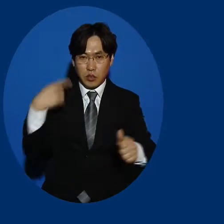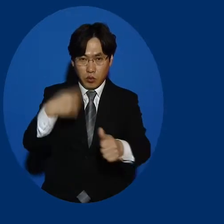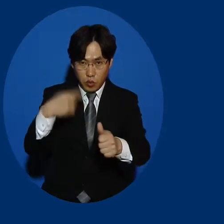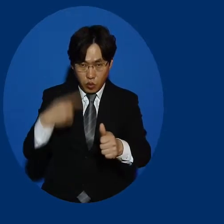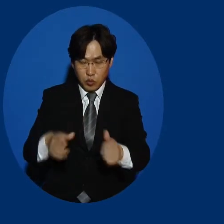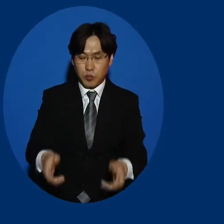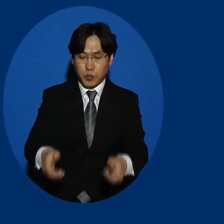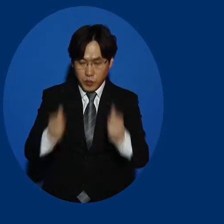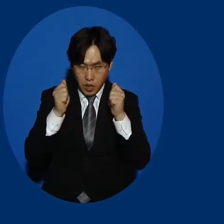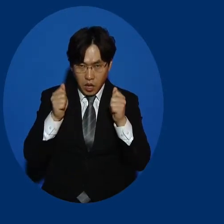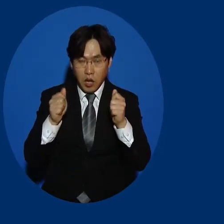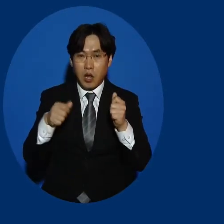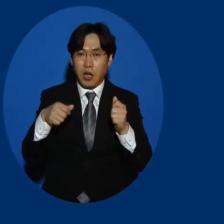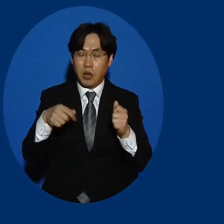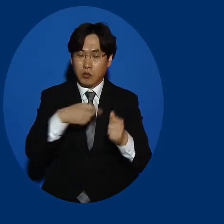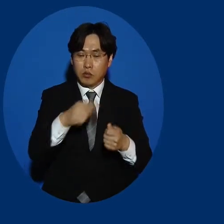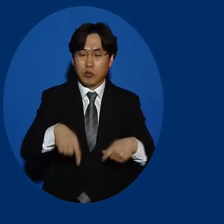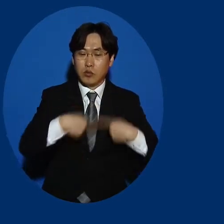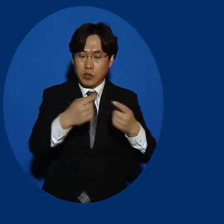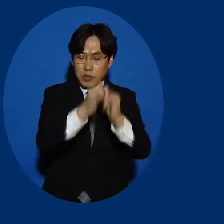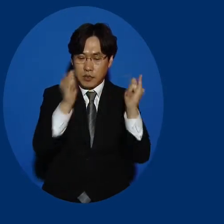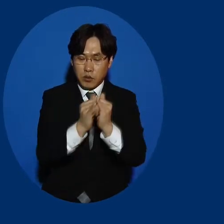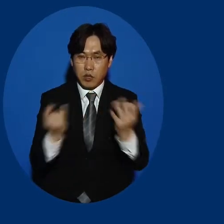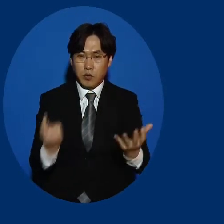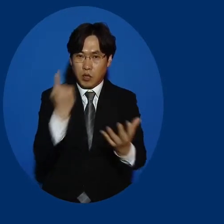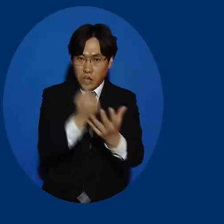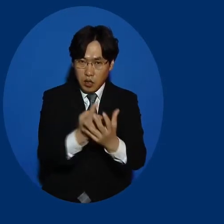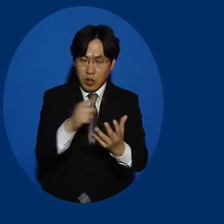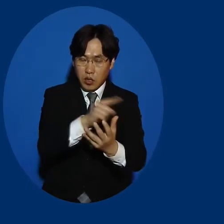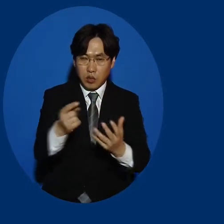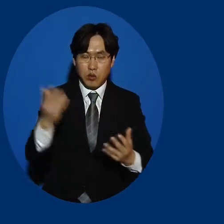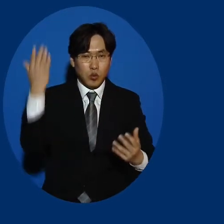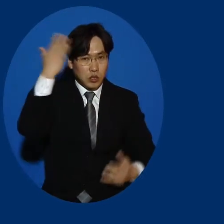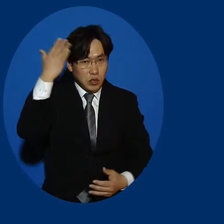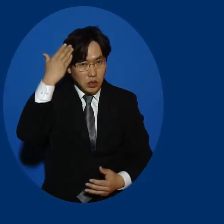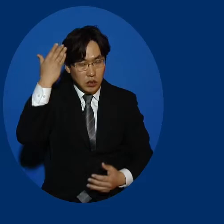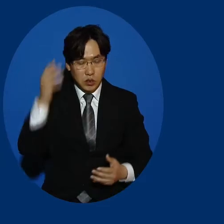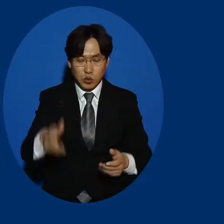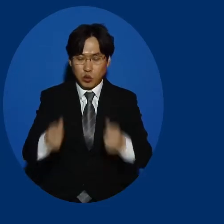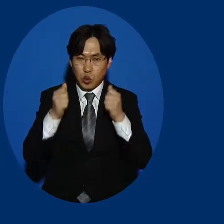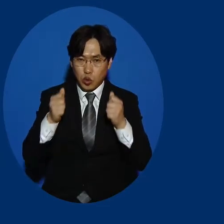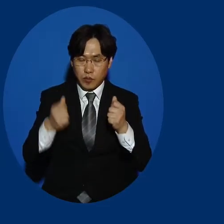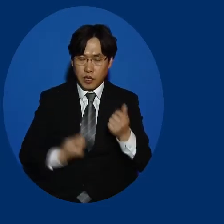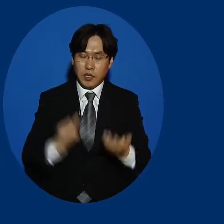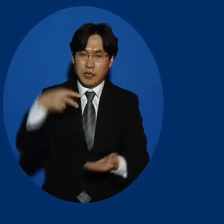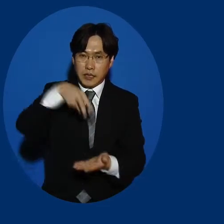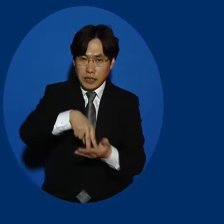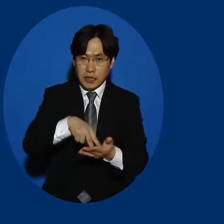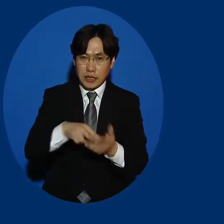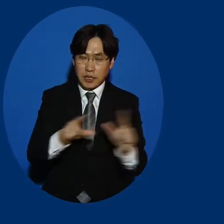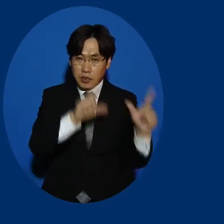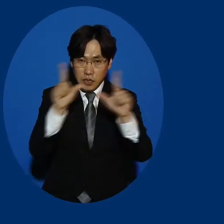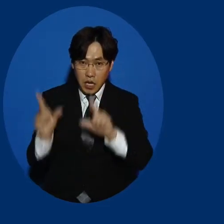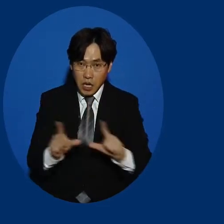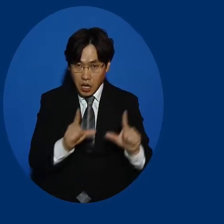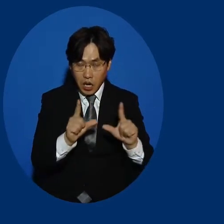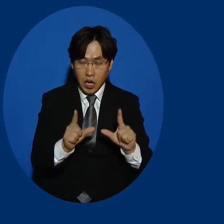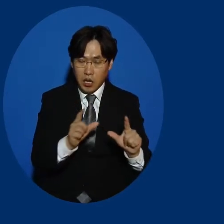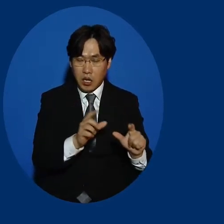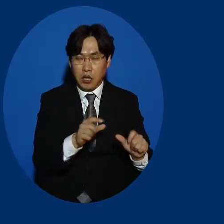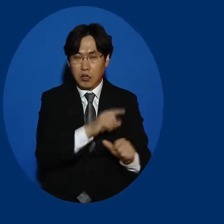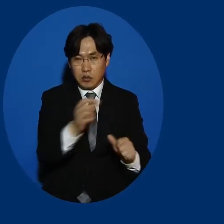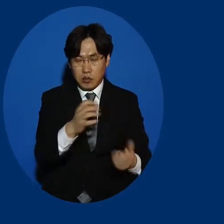받고 나와서 그에 상응하는 자격과 학력과 자립생활 능력을 가지고 새로운